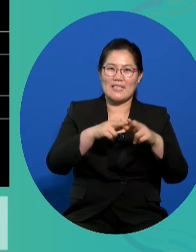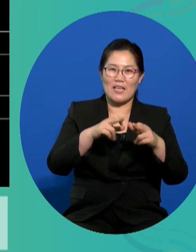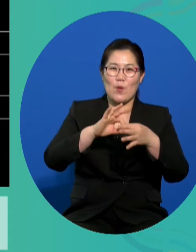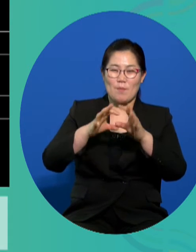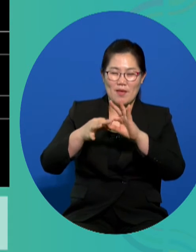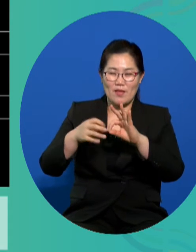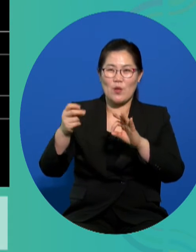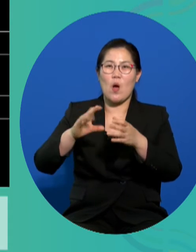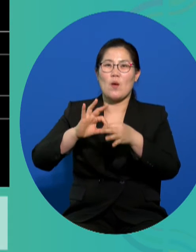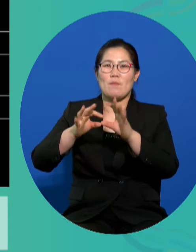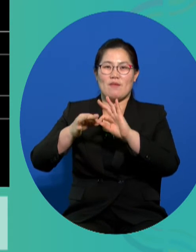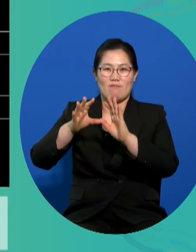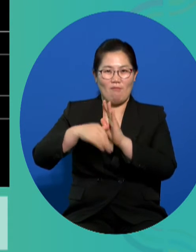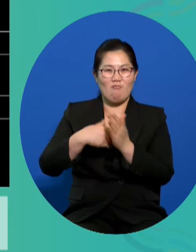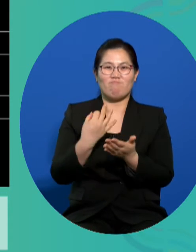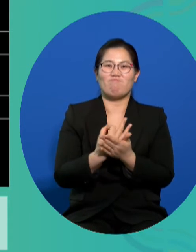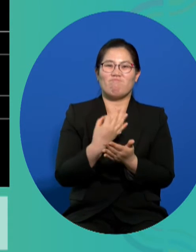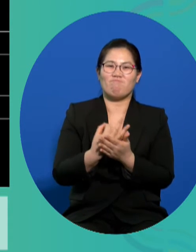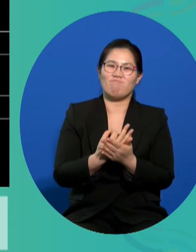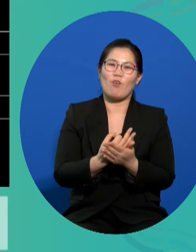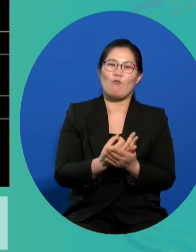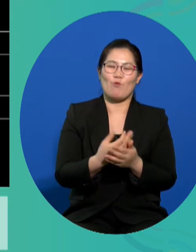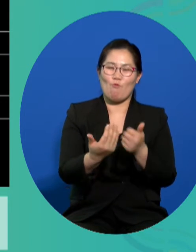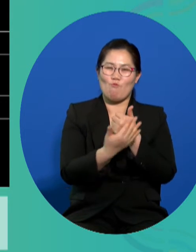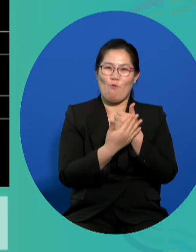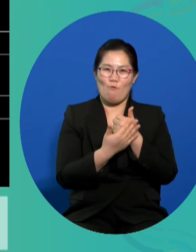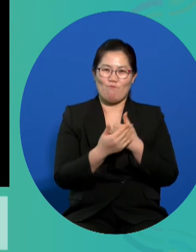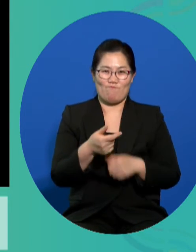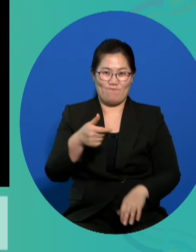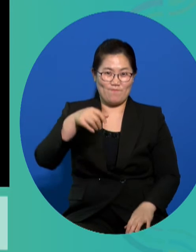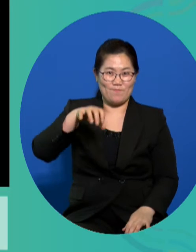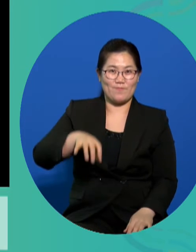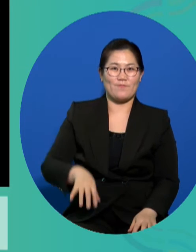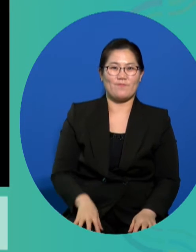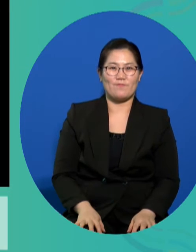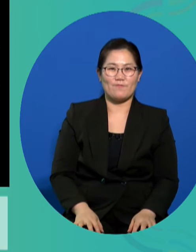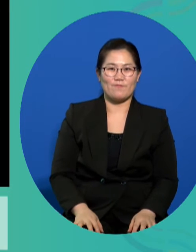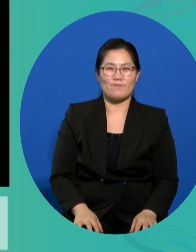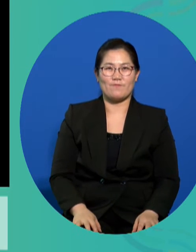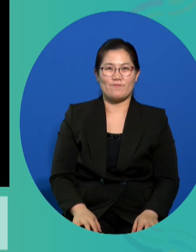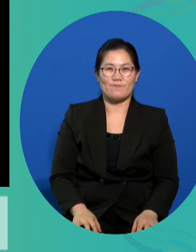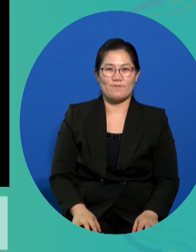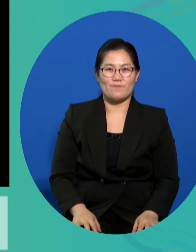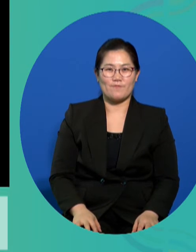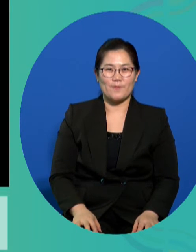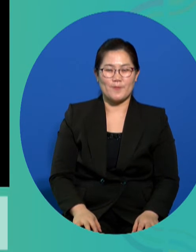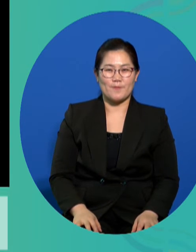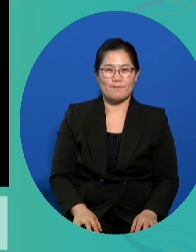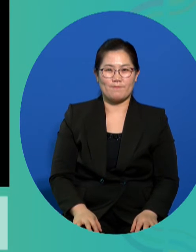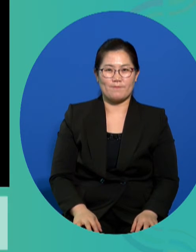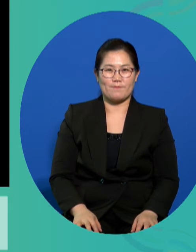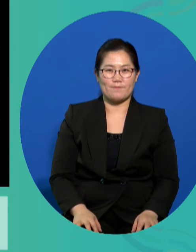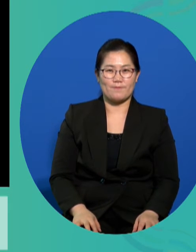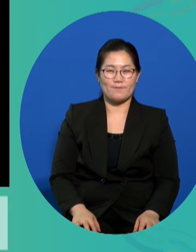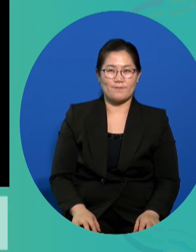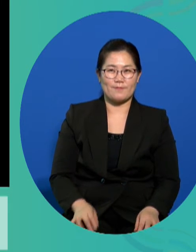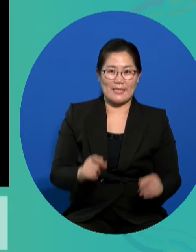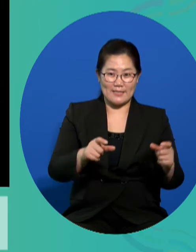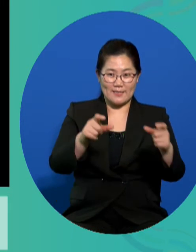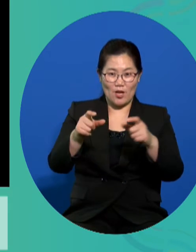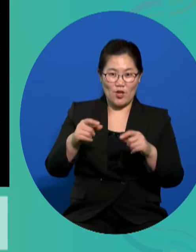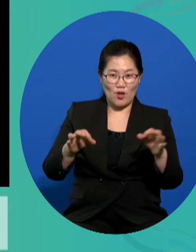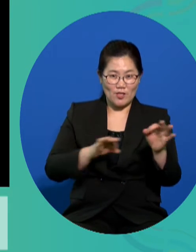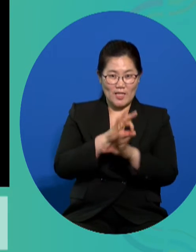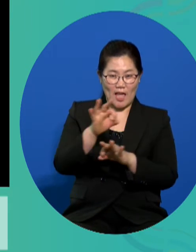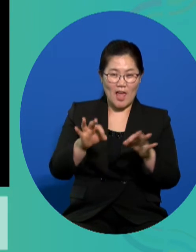통해서 도움을 받은 대표적인 도시라고 생각을 하고요. 조금 더 보시면 실질적으로 지역 경제에